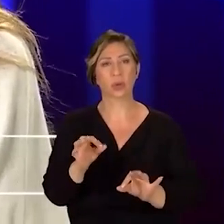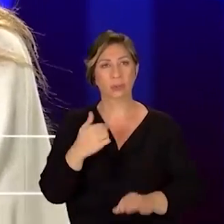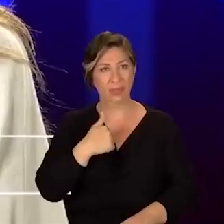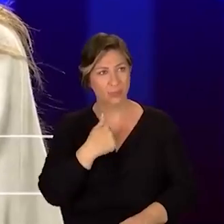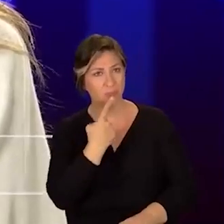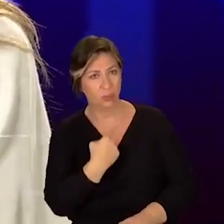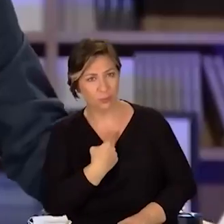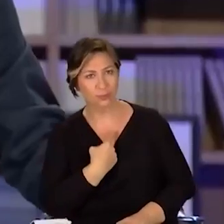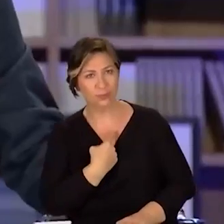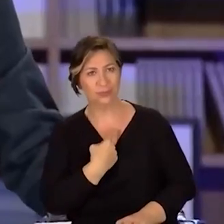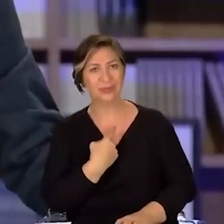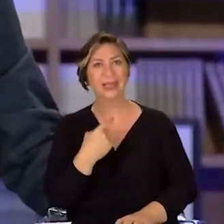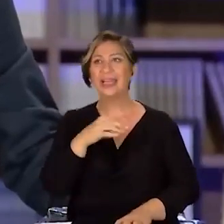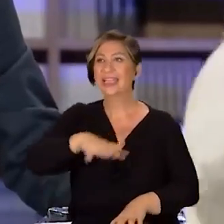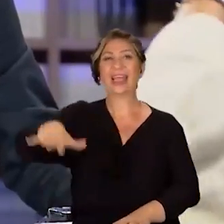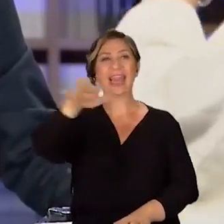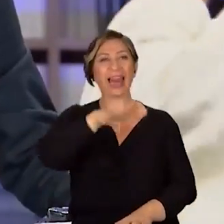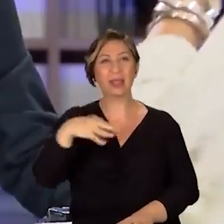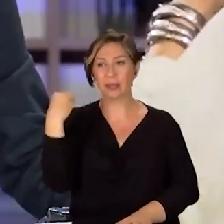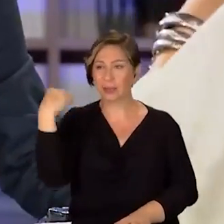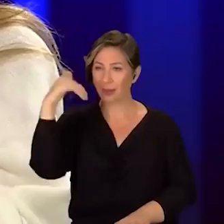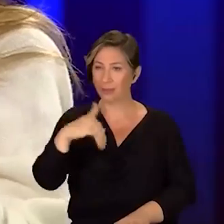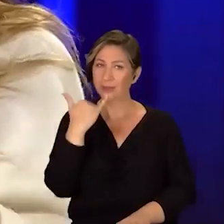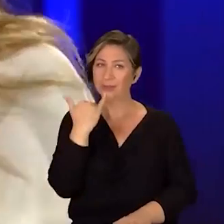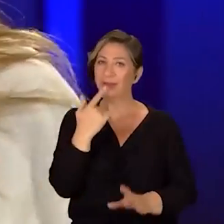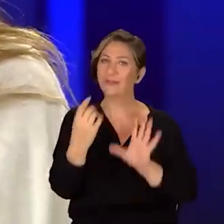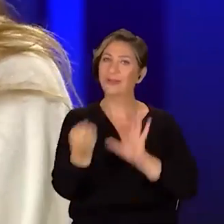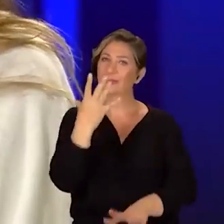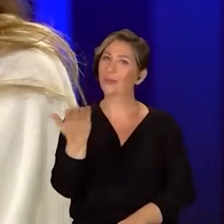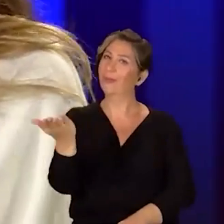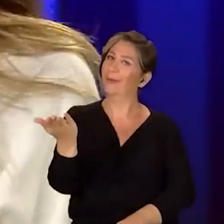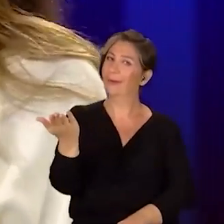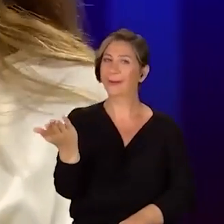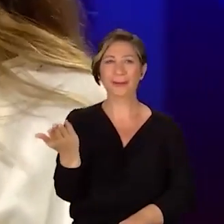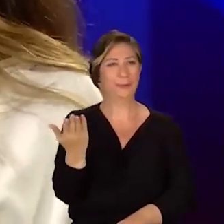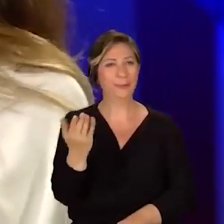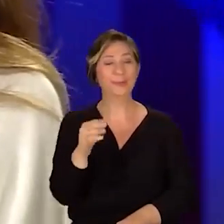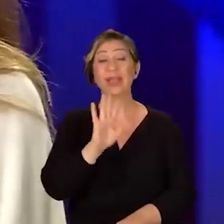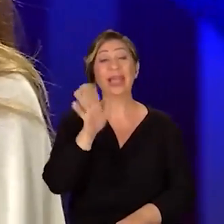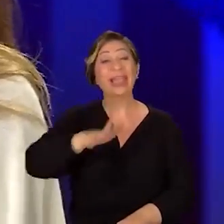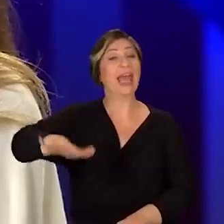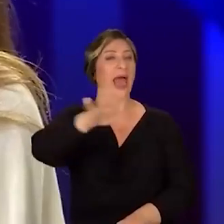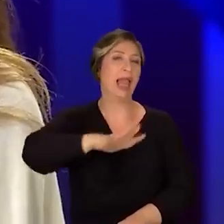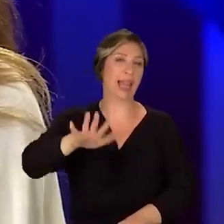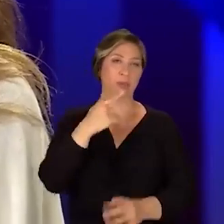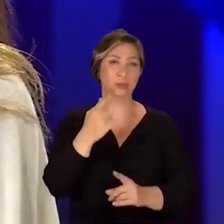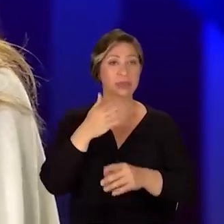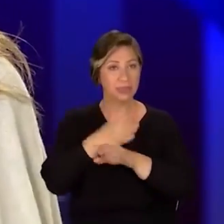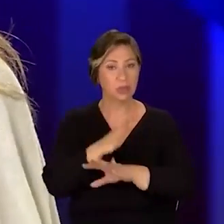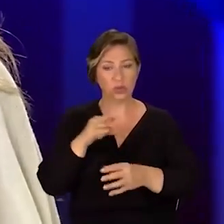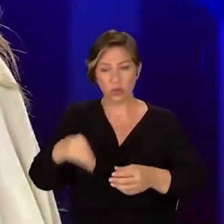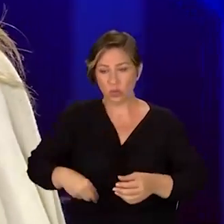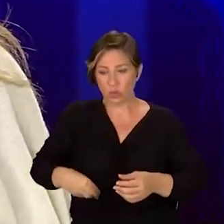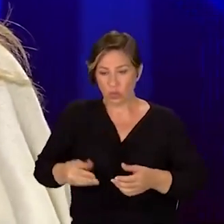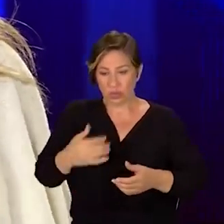iyi konuşmamaya başlıyor. Bana genel olarak konuşuyor. Daha yeni geldi konuğum. Hemen bana laf çaktı. Yok, genel olarak konuşuyorum. Ya, hakikaten suçluluk